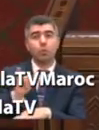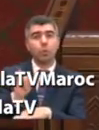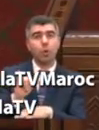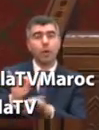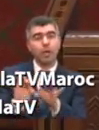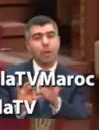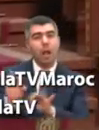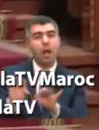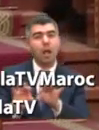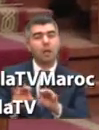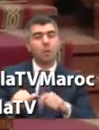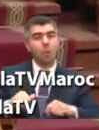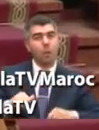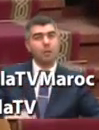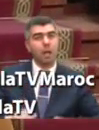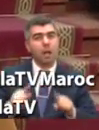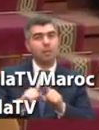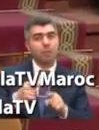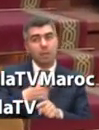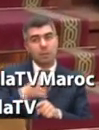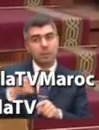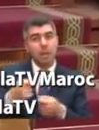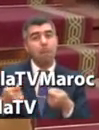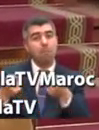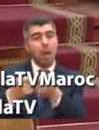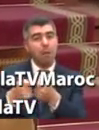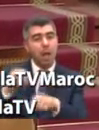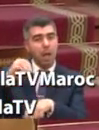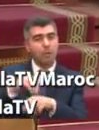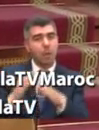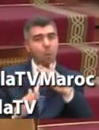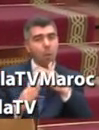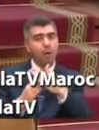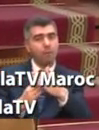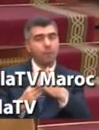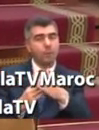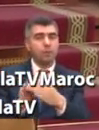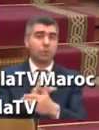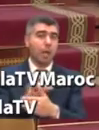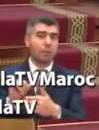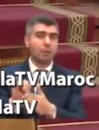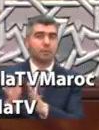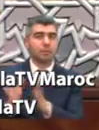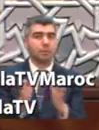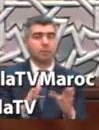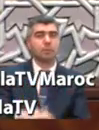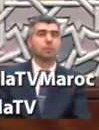اتخذتم لتوفير هذا الدواء وعدم تكرار انقطاعه؟ جواب السيد الوزير.